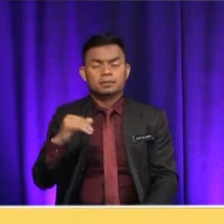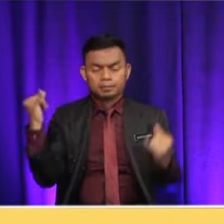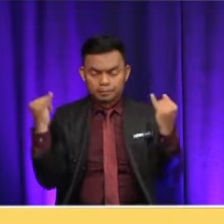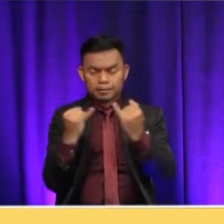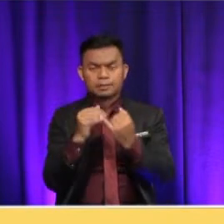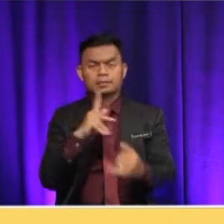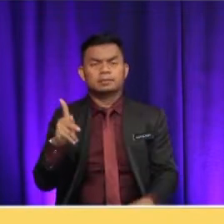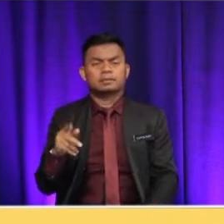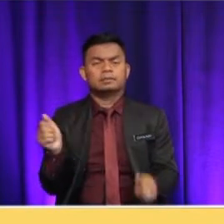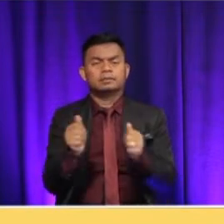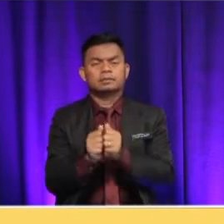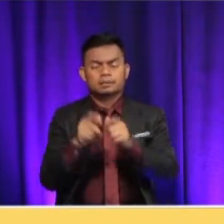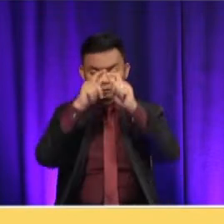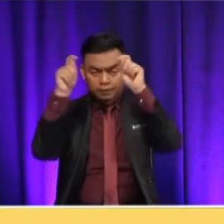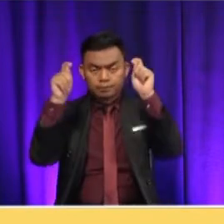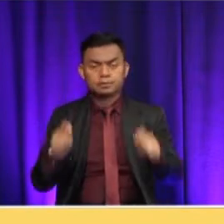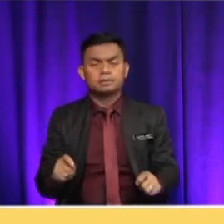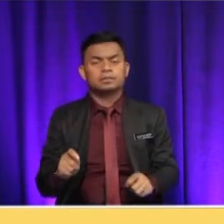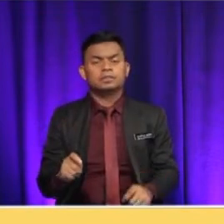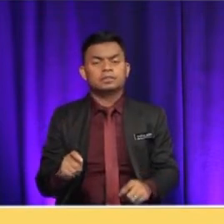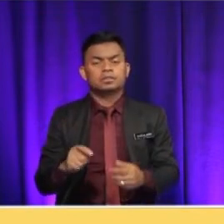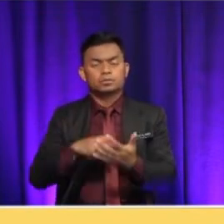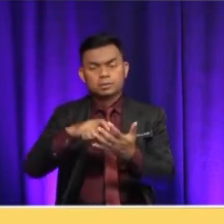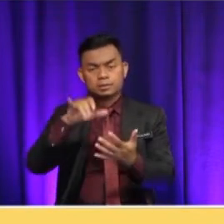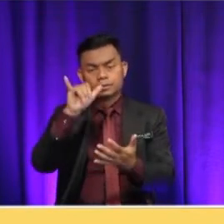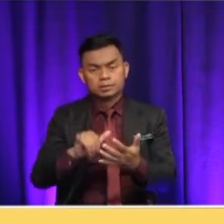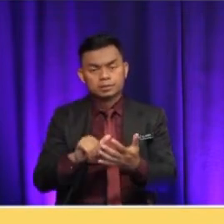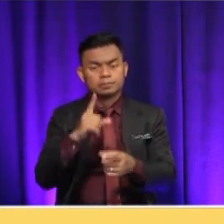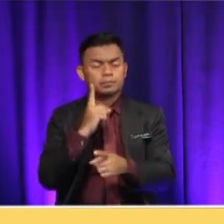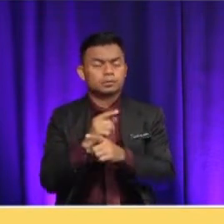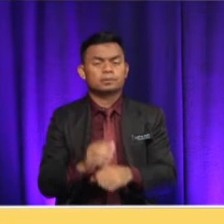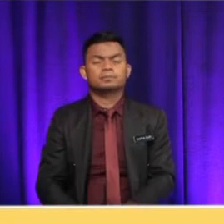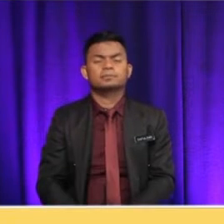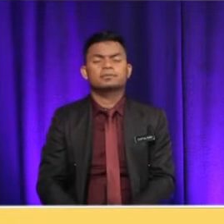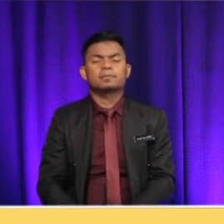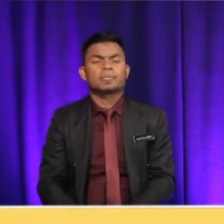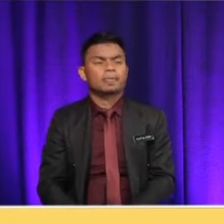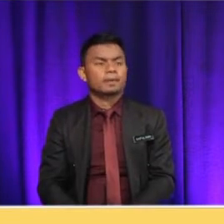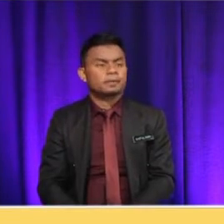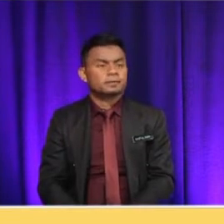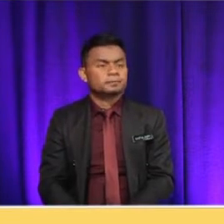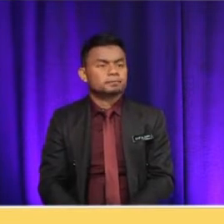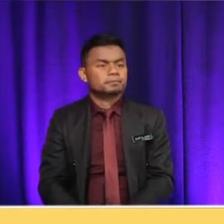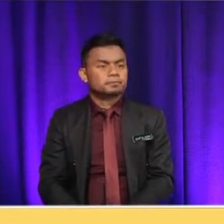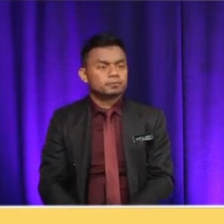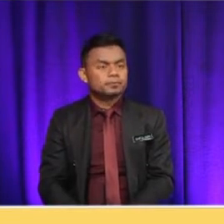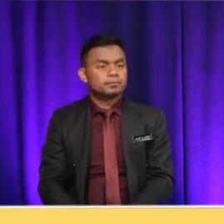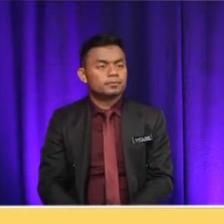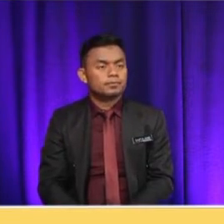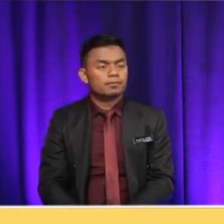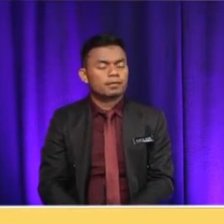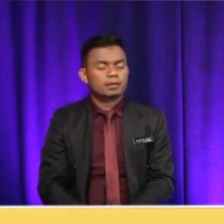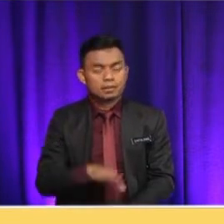bekalan air yang betul dengan menulis A, B, C atau D dalam ruang jawapan. Okey, wahai anak-anak